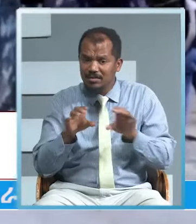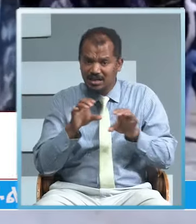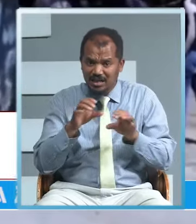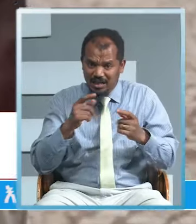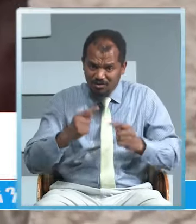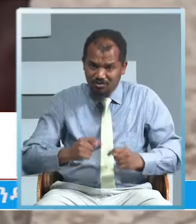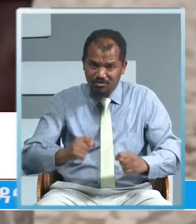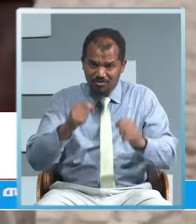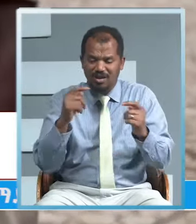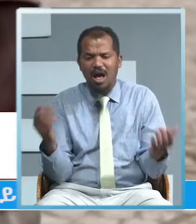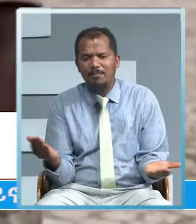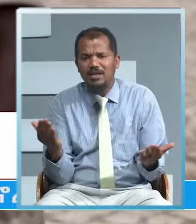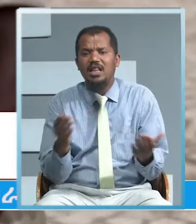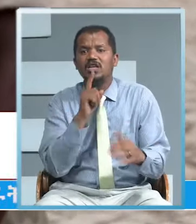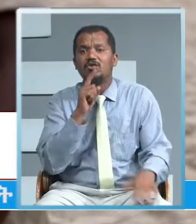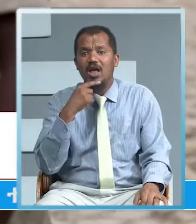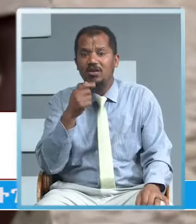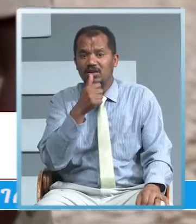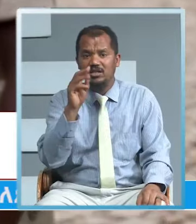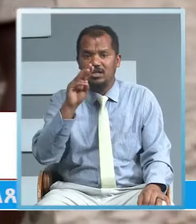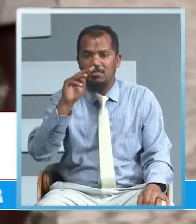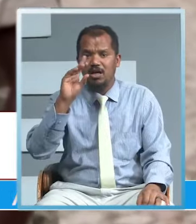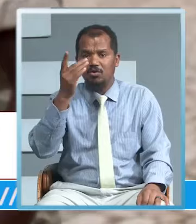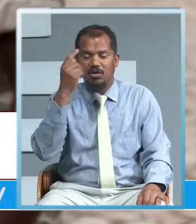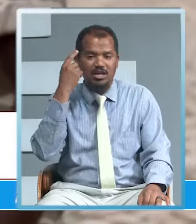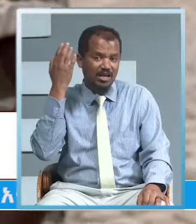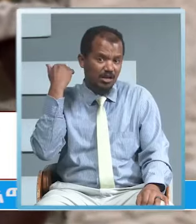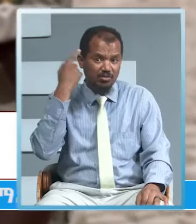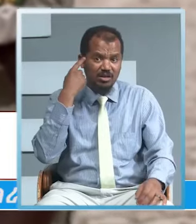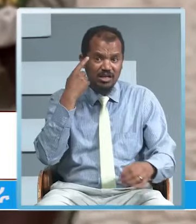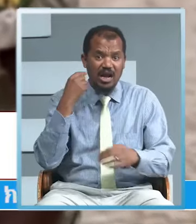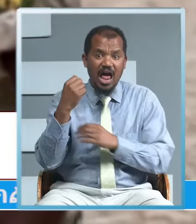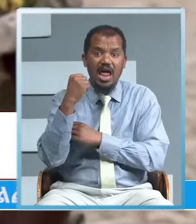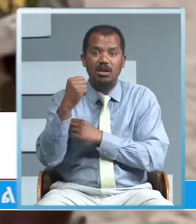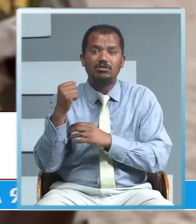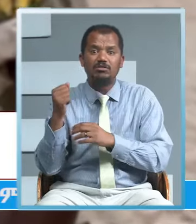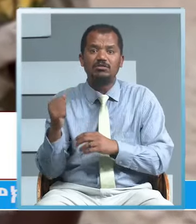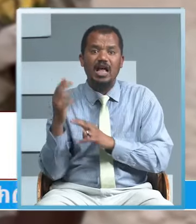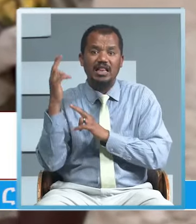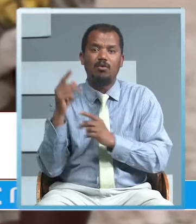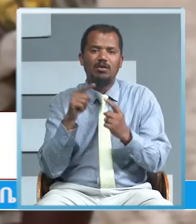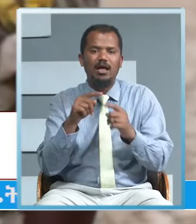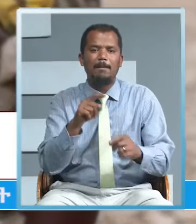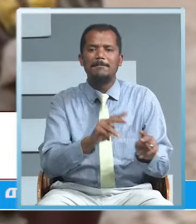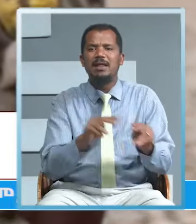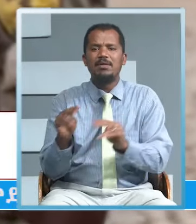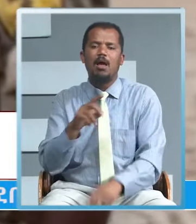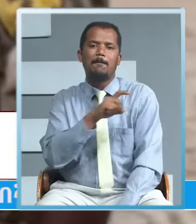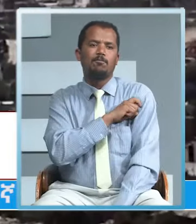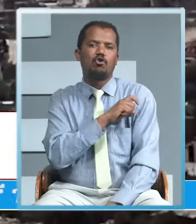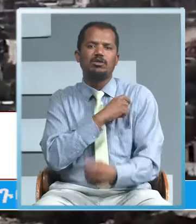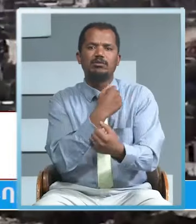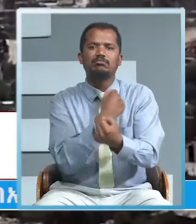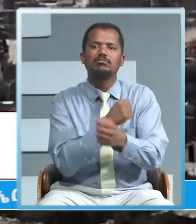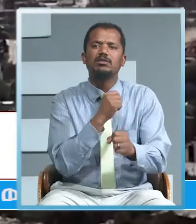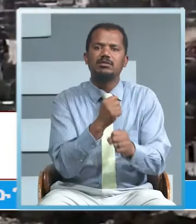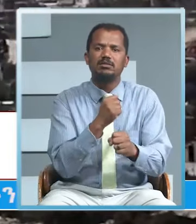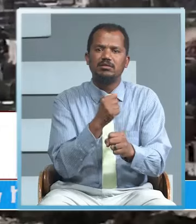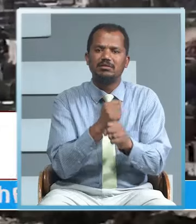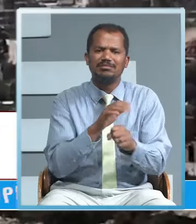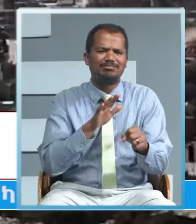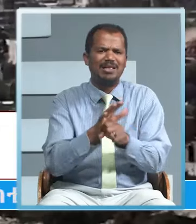የተደረገው ጥረት አበረታች ነው ያለው ኢሰመኮ የቀድሞ የትግራይ ኃይል ታጣቂዎችን ወደ መደበኛ ፖሊስና የማረሚያ ቤት ስራዎች